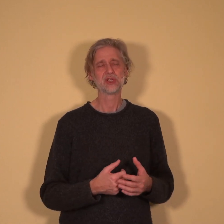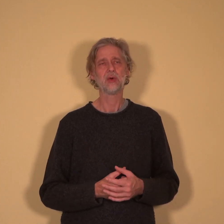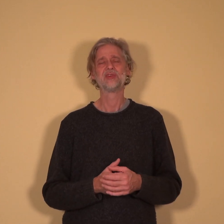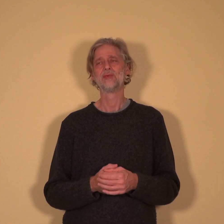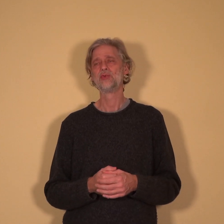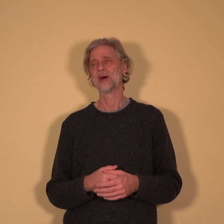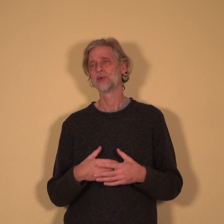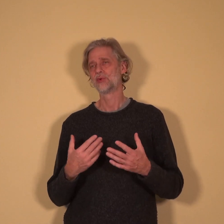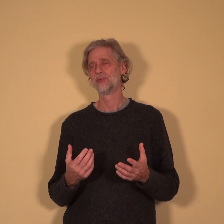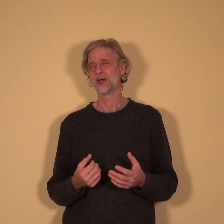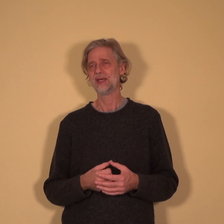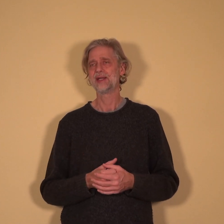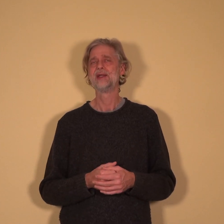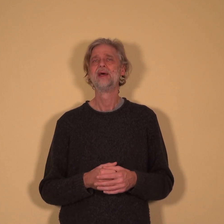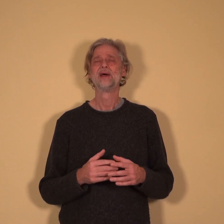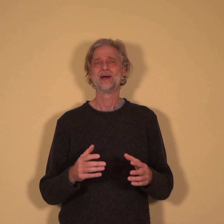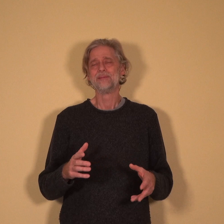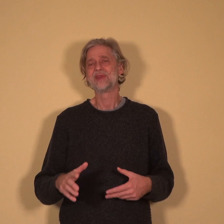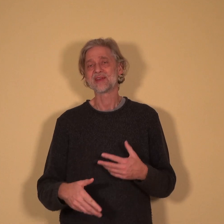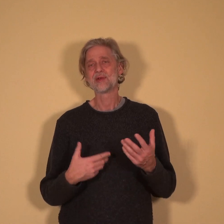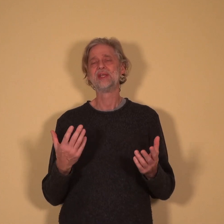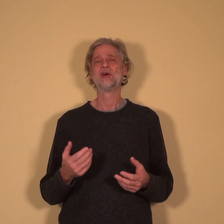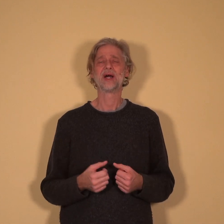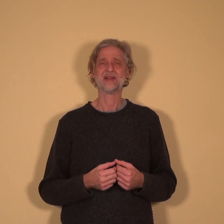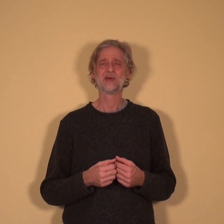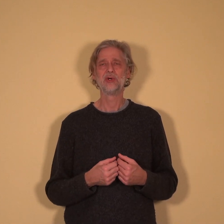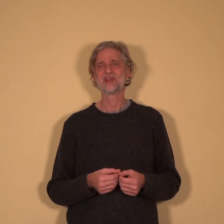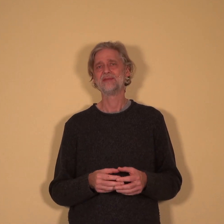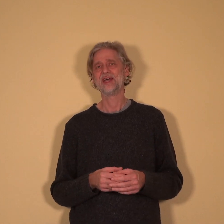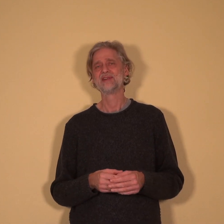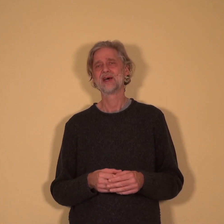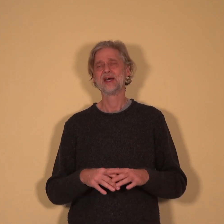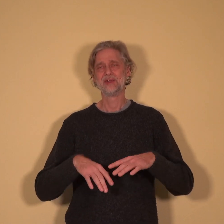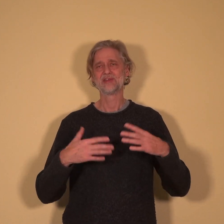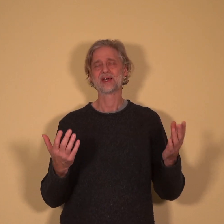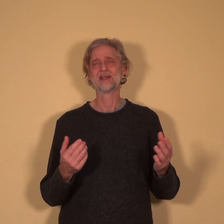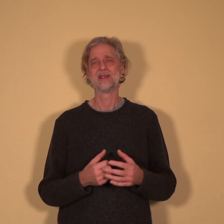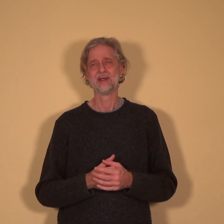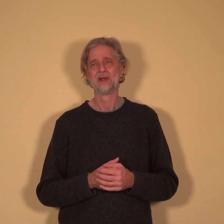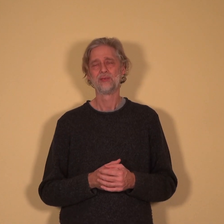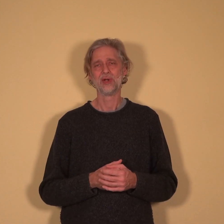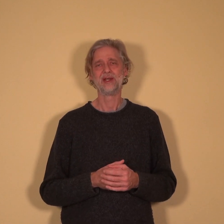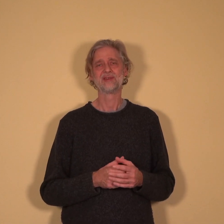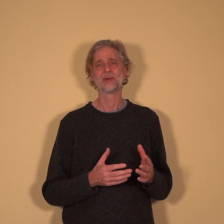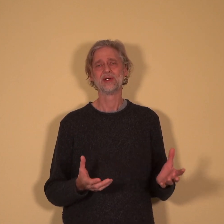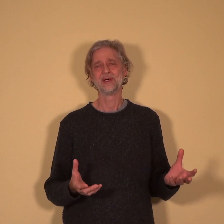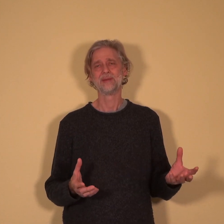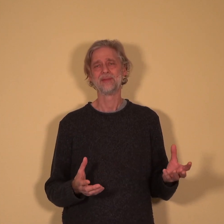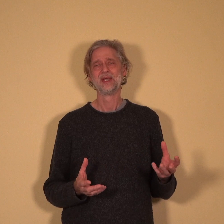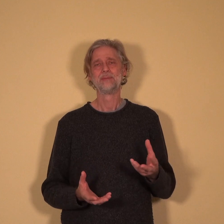den Stickoxidfußabdruck zu verringern. Das soll hier nur mal ganz kurz erwähnt sein. Wie gesagt, die